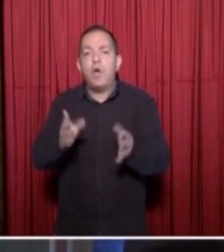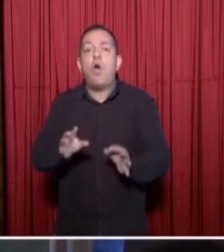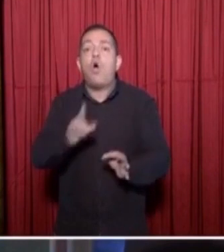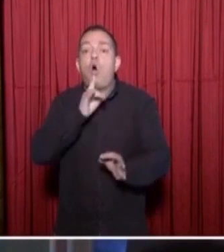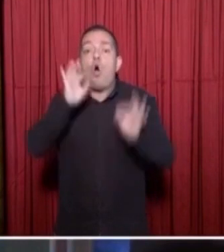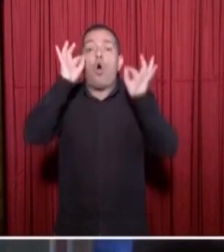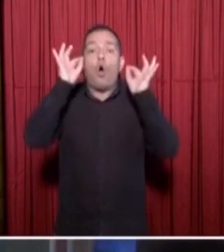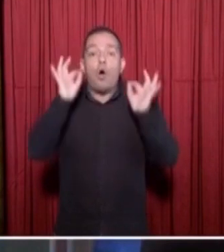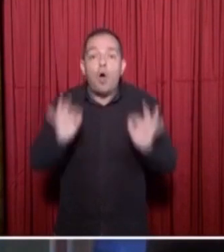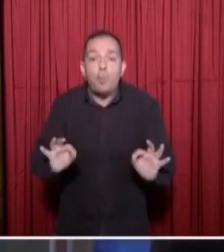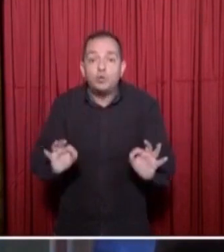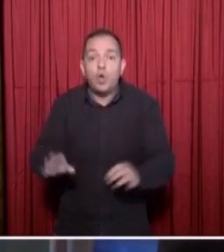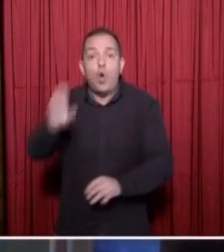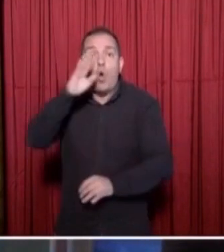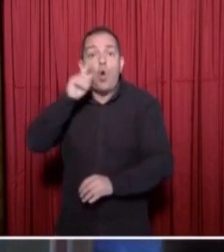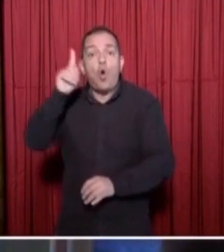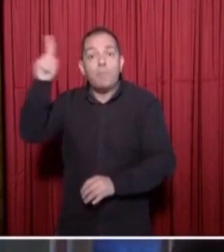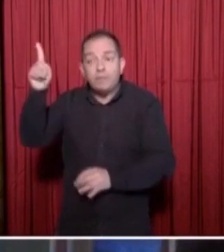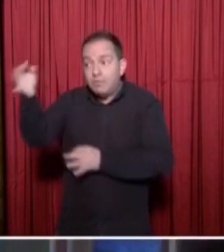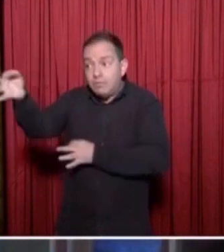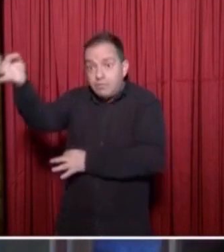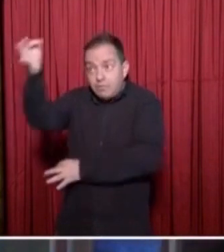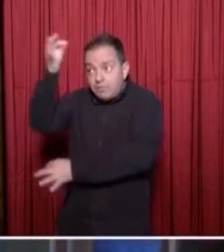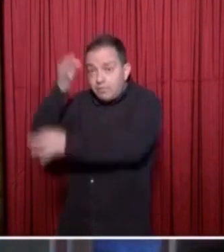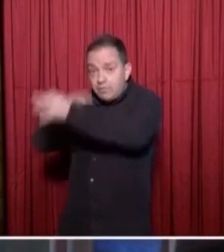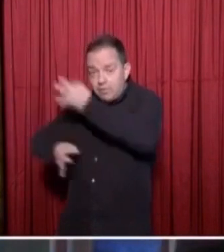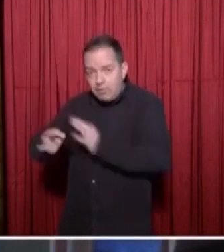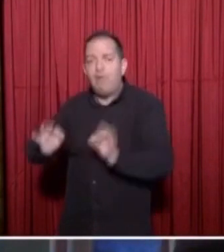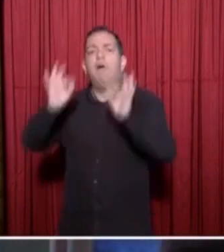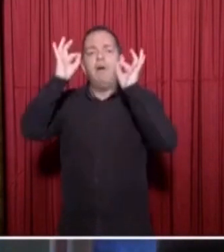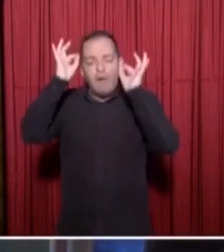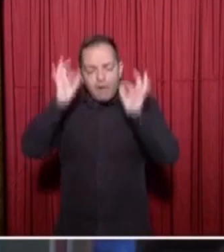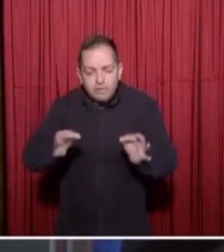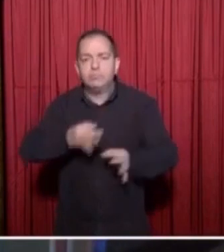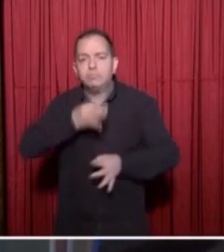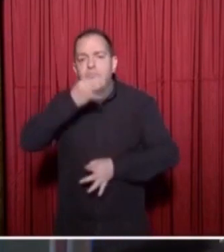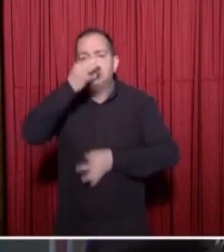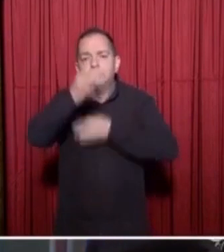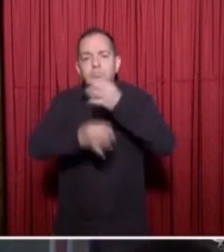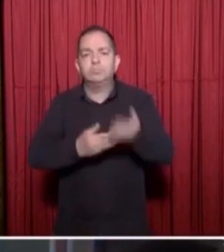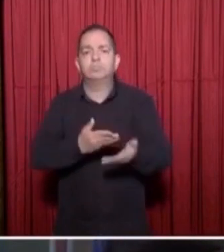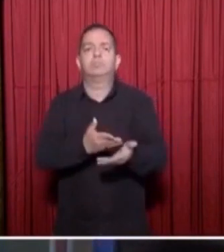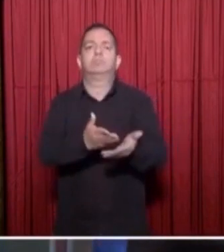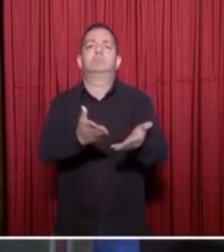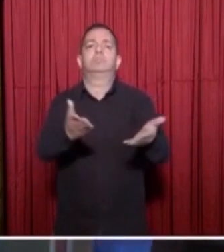καθώς ήρικε μη ο πατήρ ούτω λαλώ.